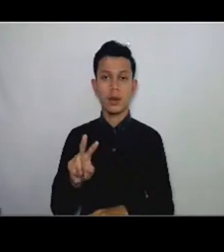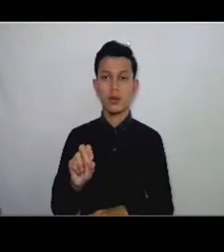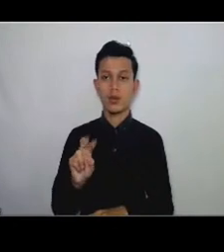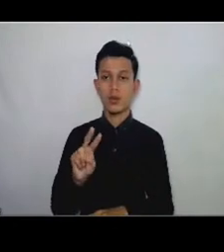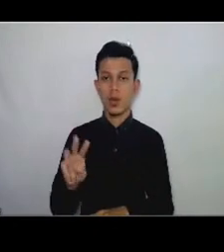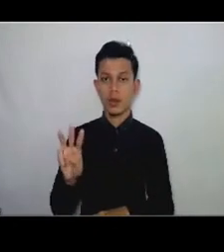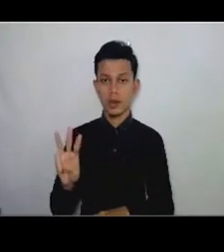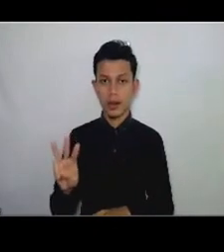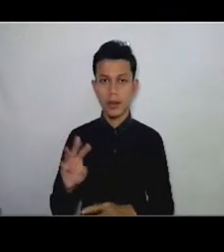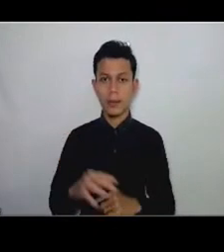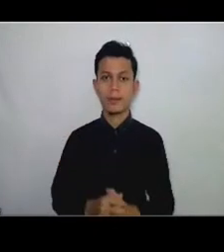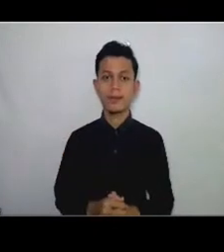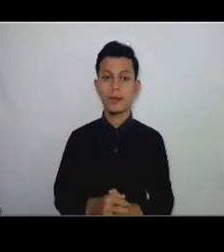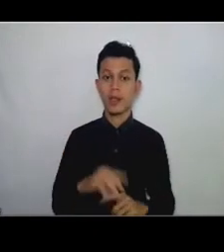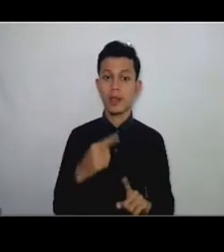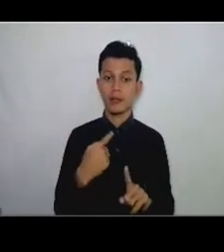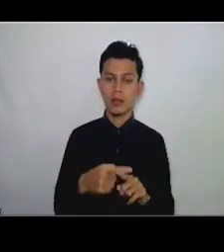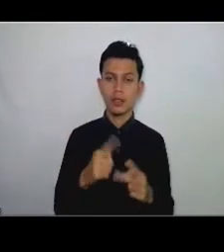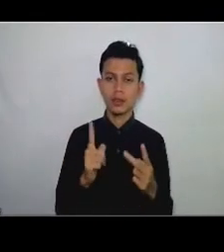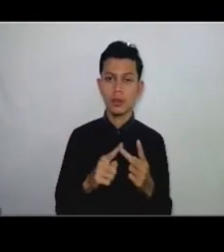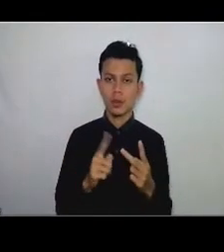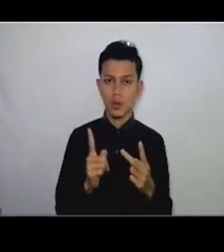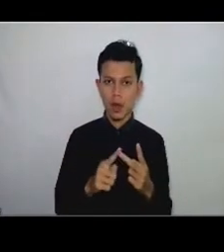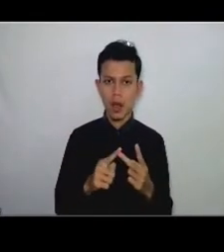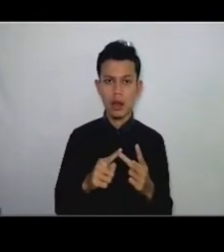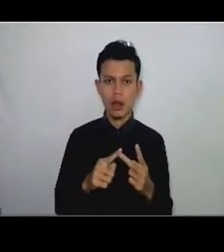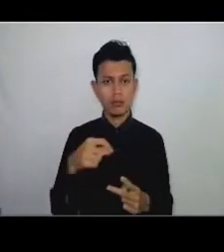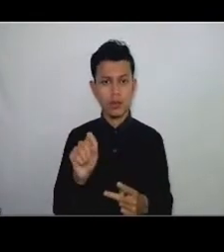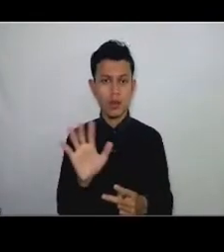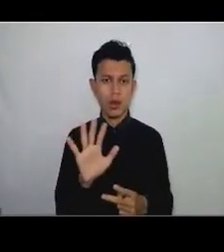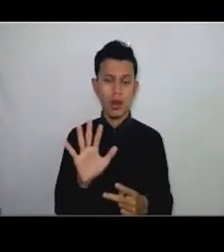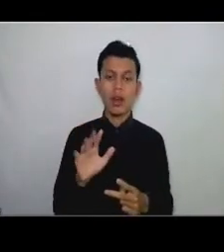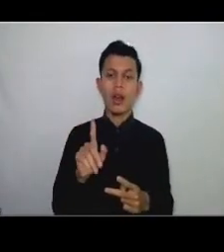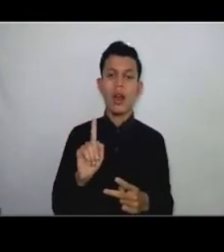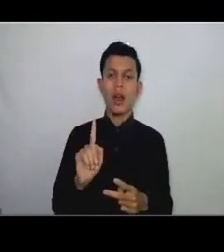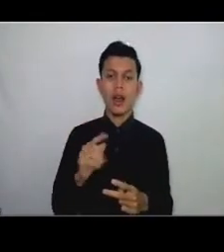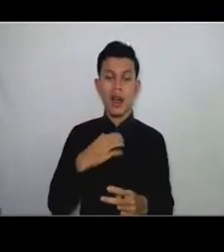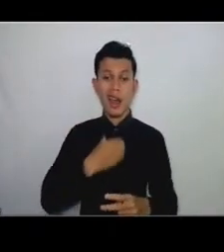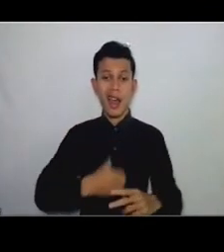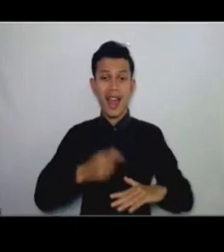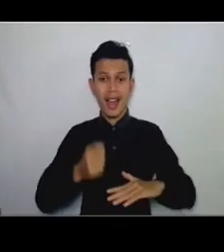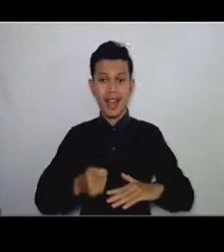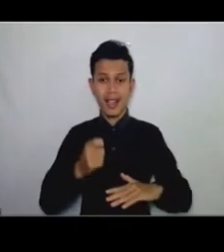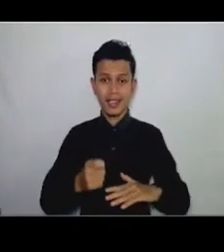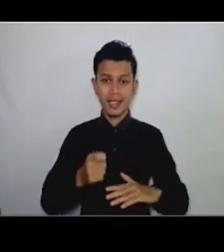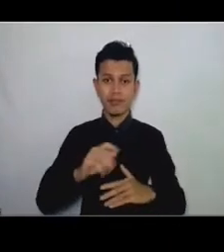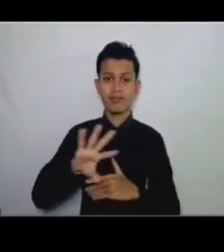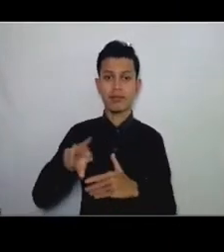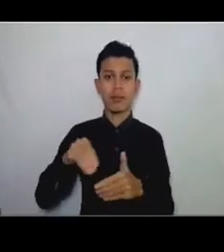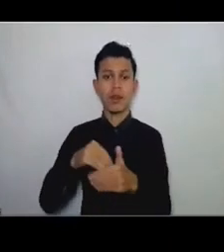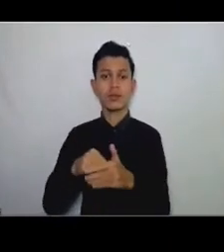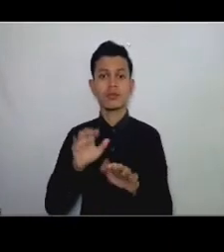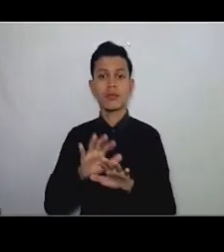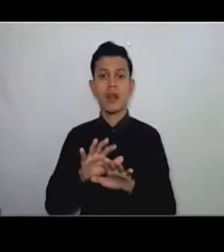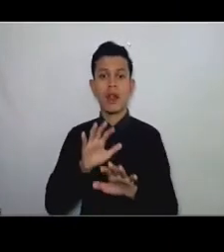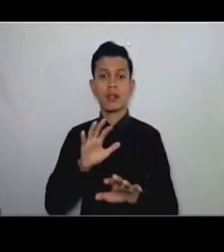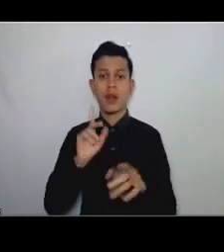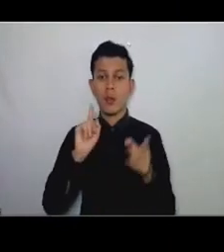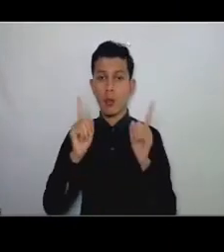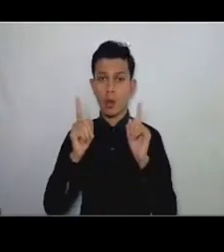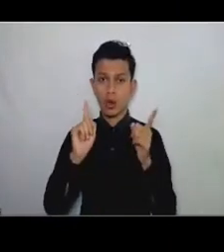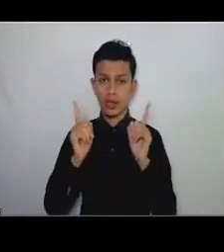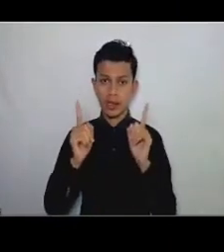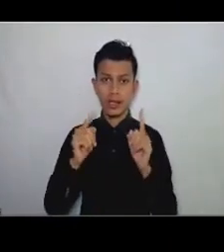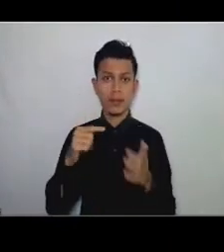221/2023 dan du Apakah benar terdapat afiliasi Hakim terlapor pada salah satu partai politik beserta